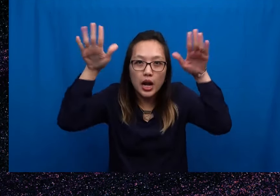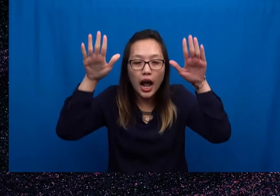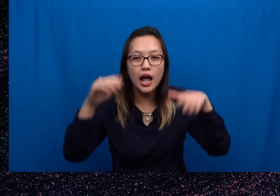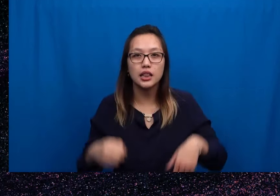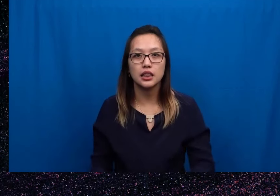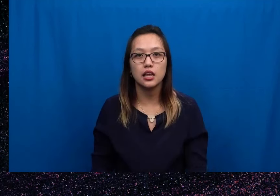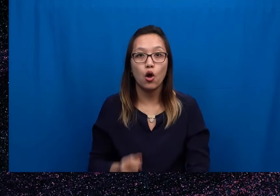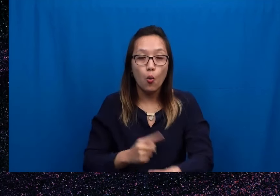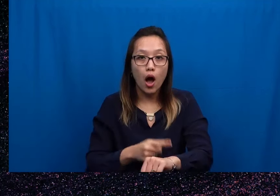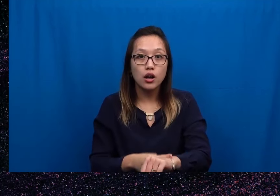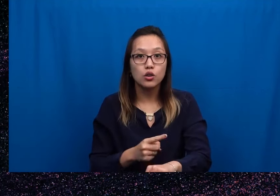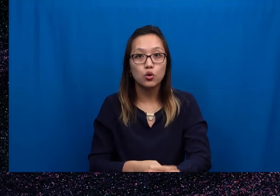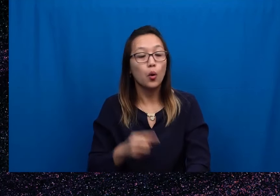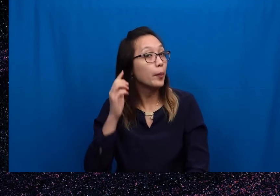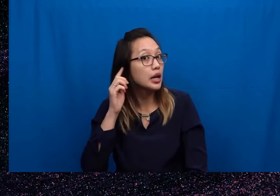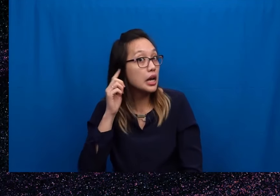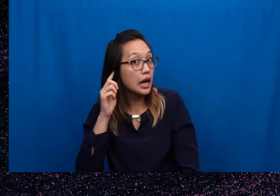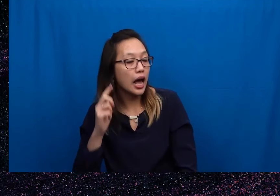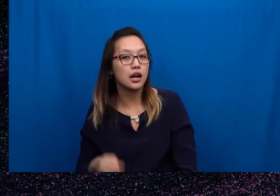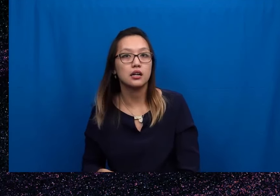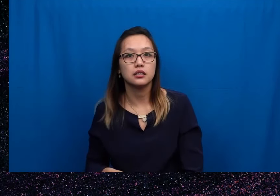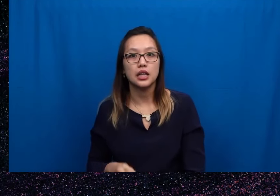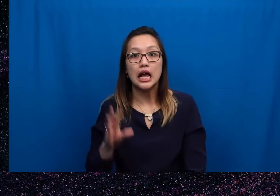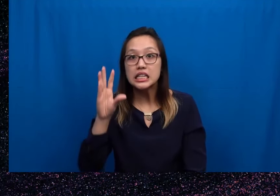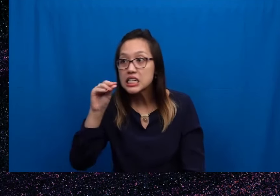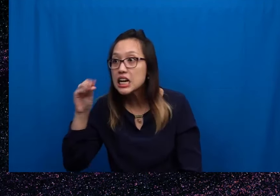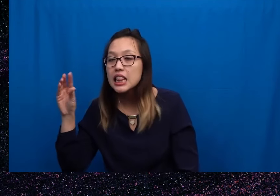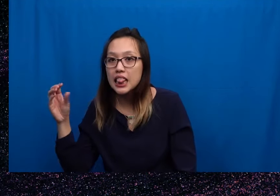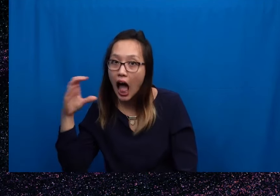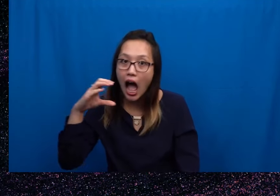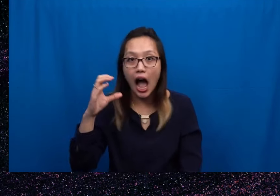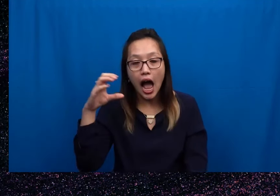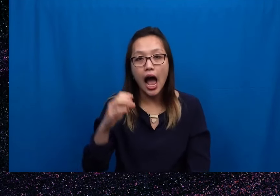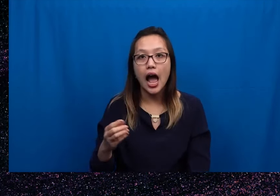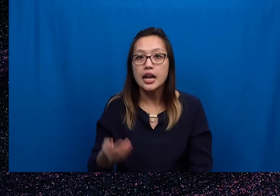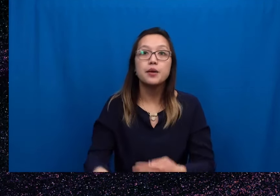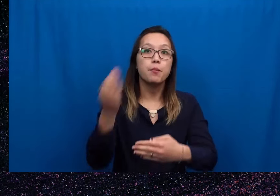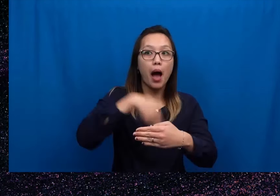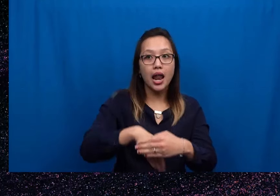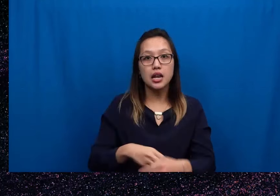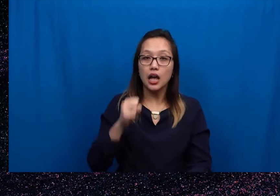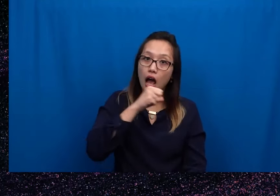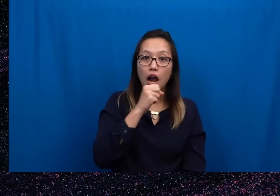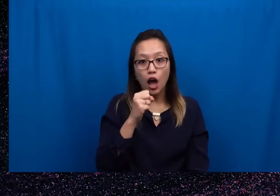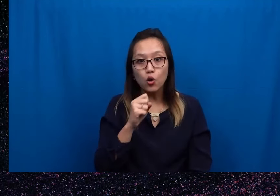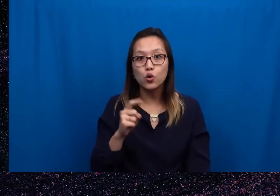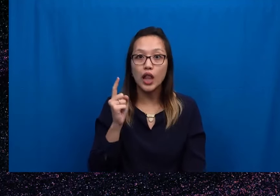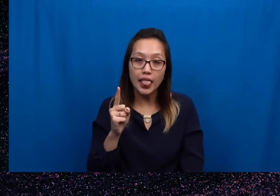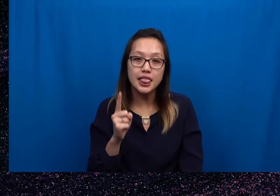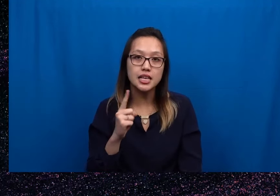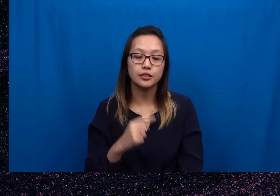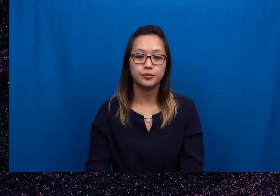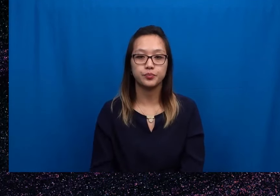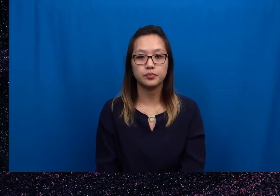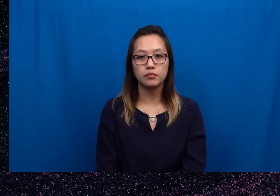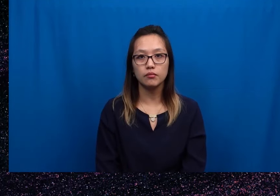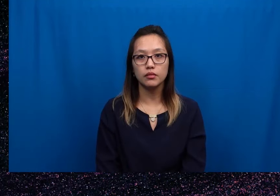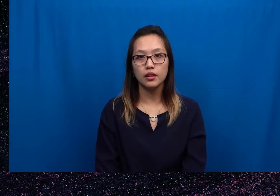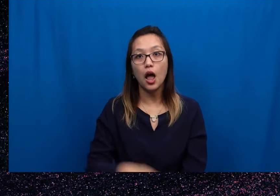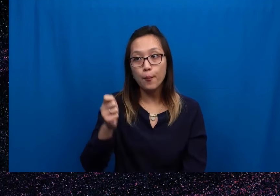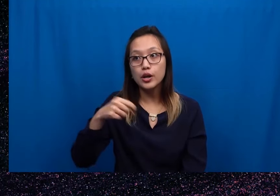mendengar kisah di balik lagu ini. Itu sangat luar biasa. Tahukah saudara bahwa penulis dari lagu